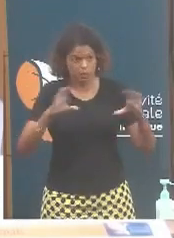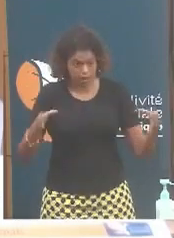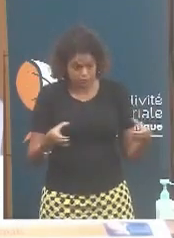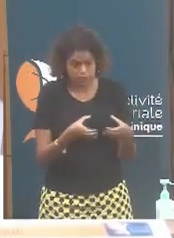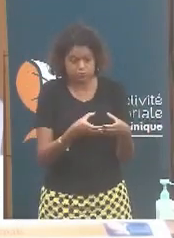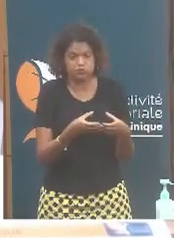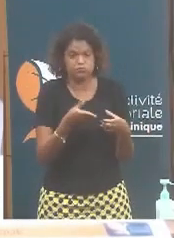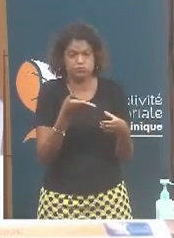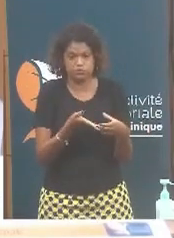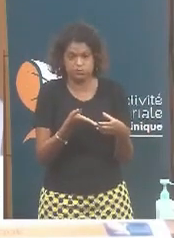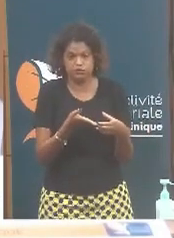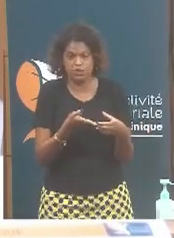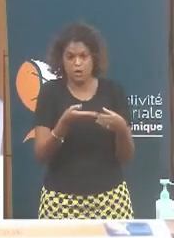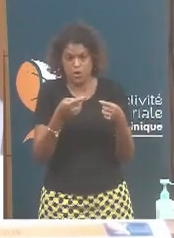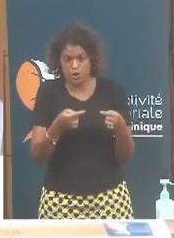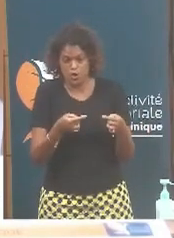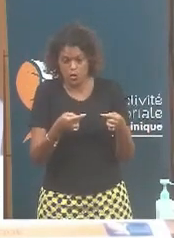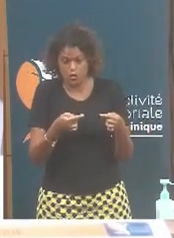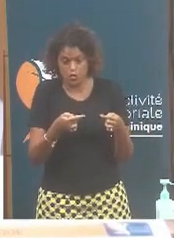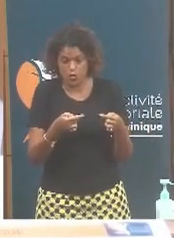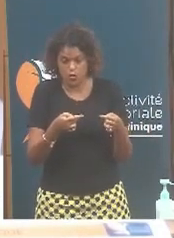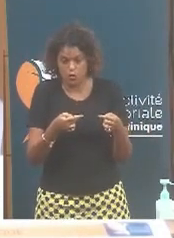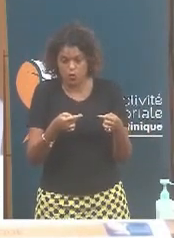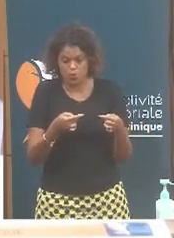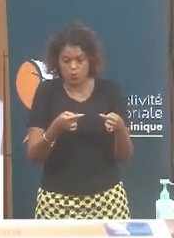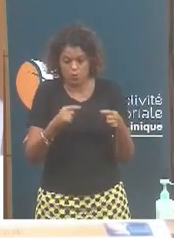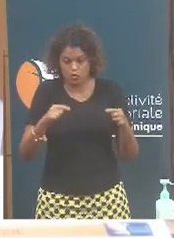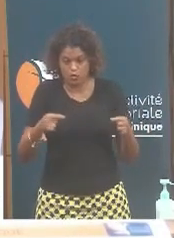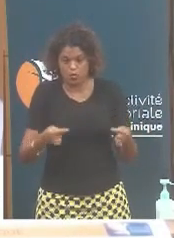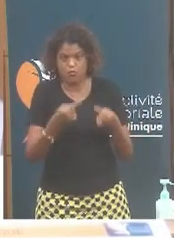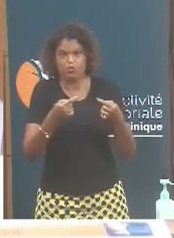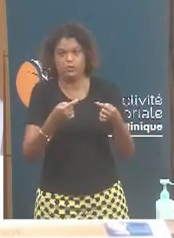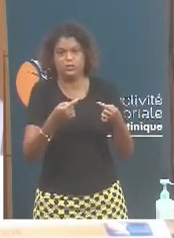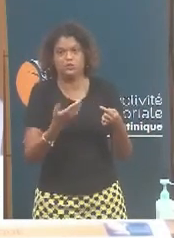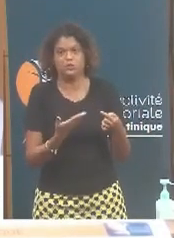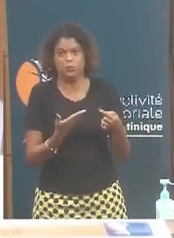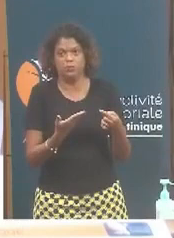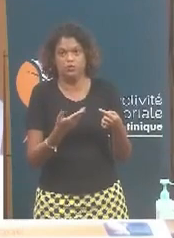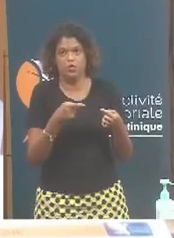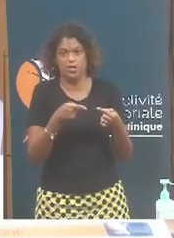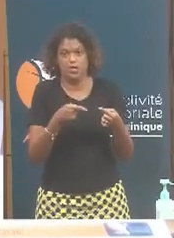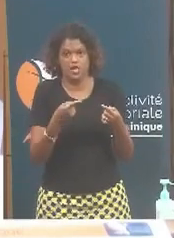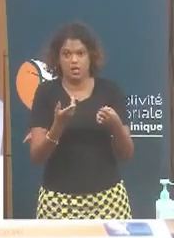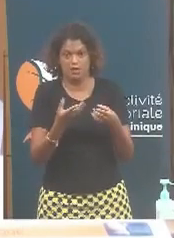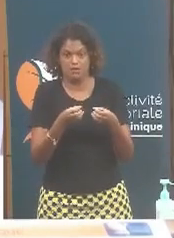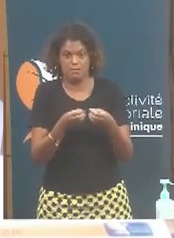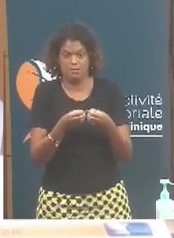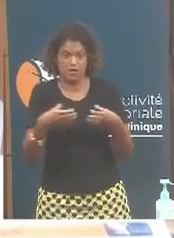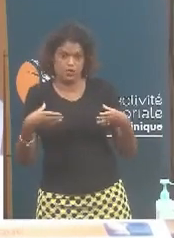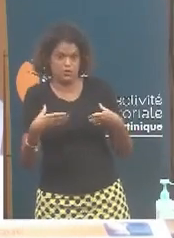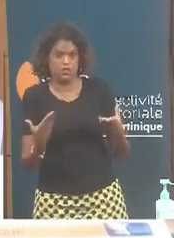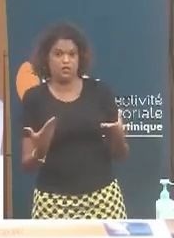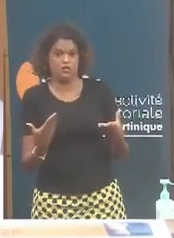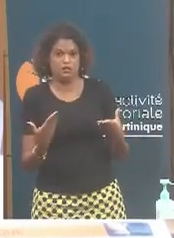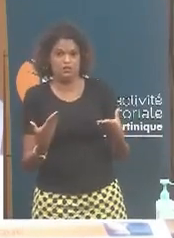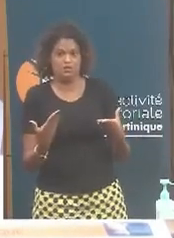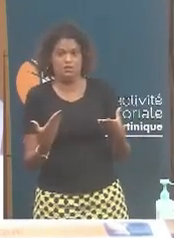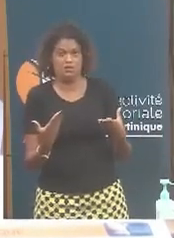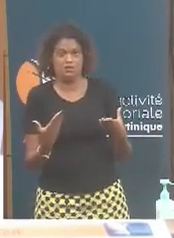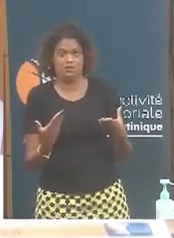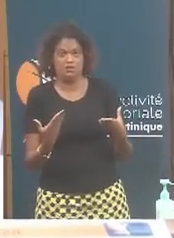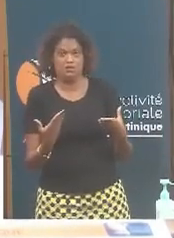l'opposition au sein de la CTM s'est trouvée majoritaire au syndicat mixte, et c'est une tendance qui est